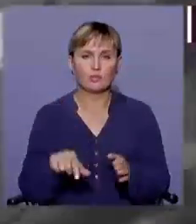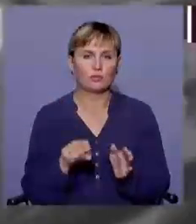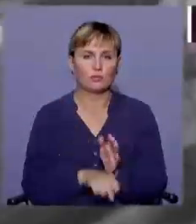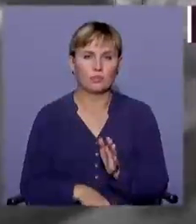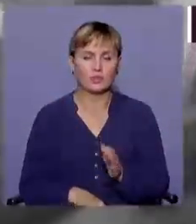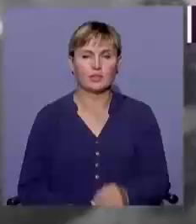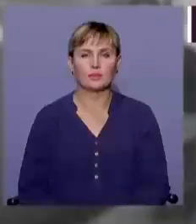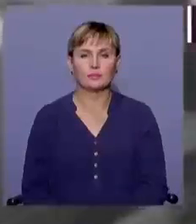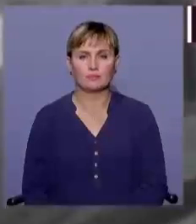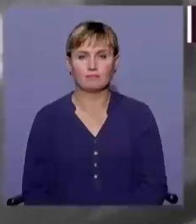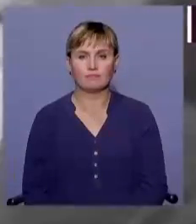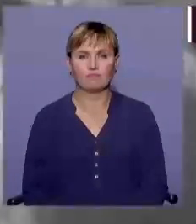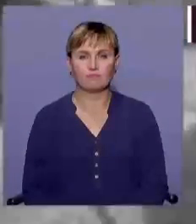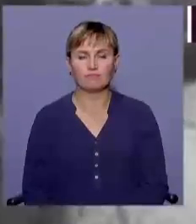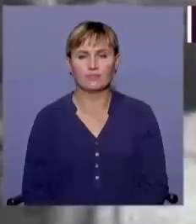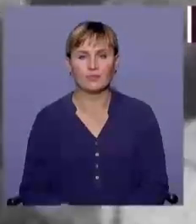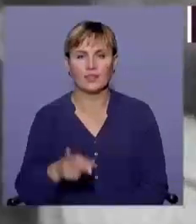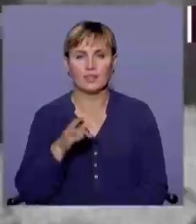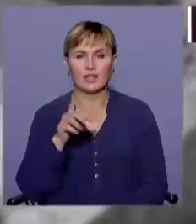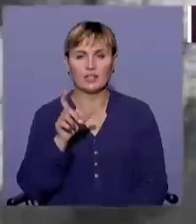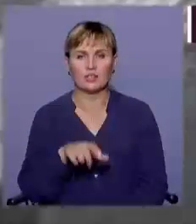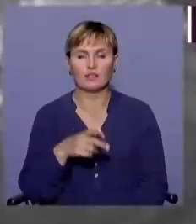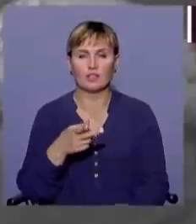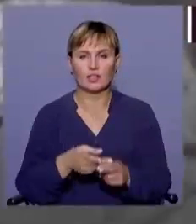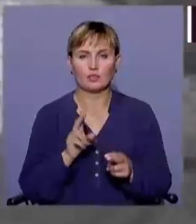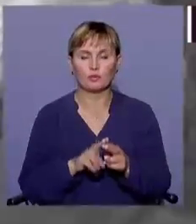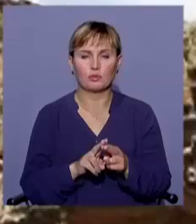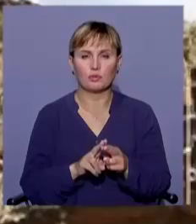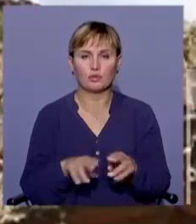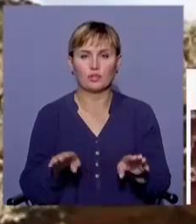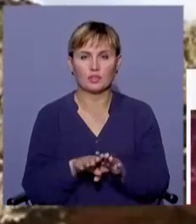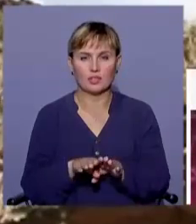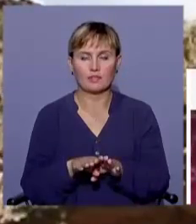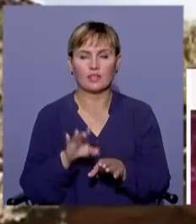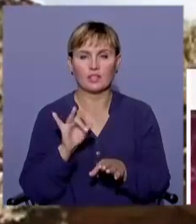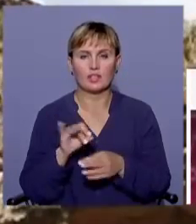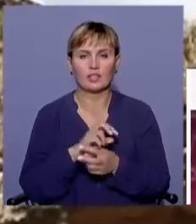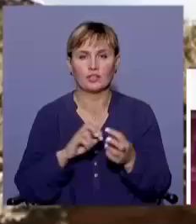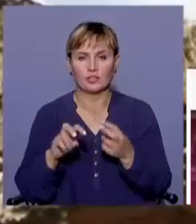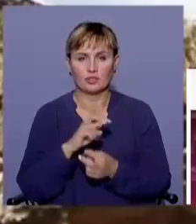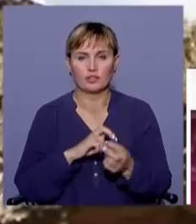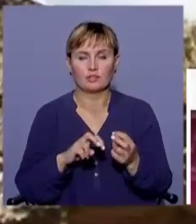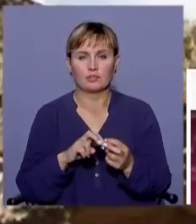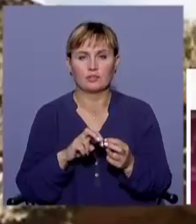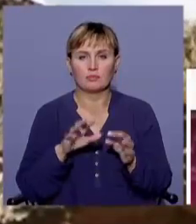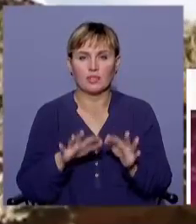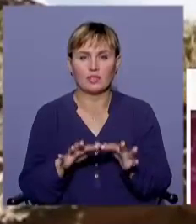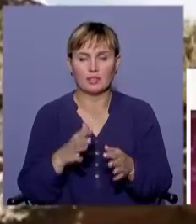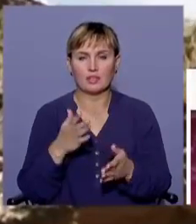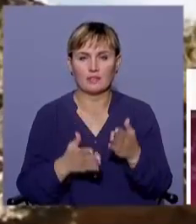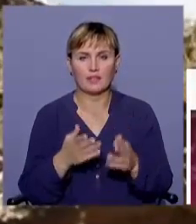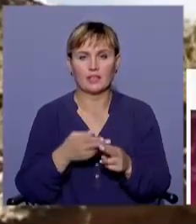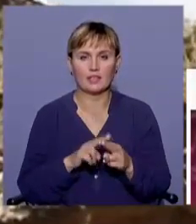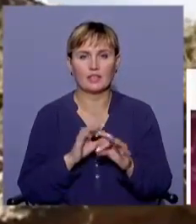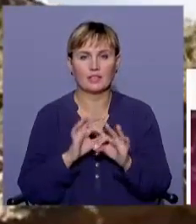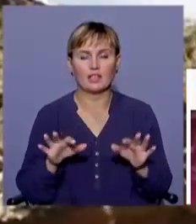убили красноармейцы. Для человека, который укрывается и ищет убежище, наверное, это